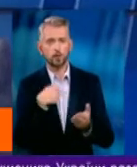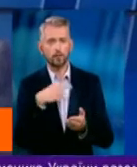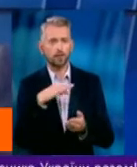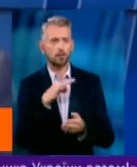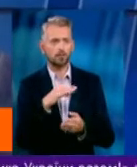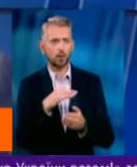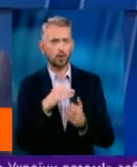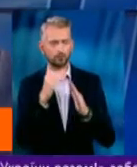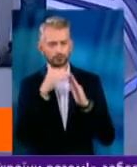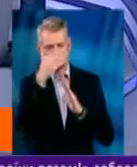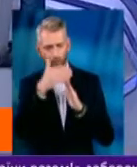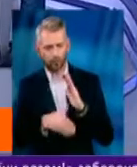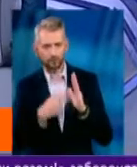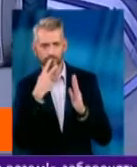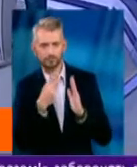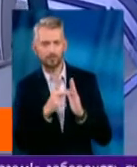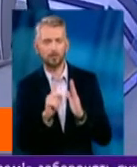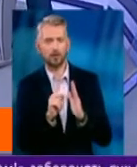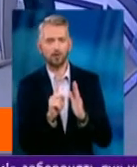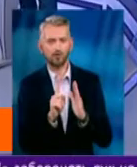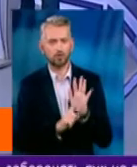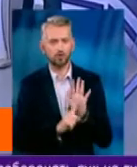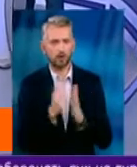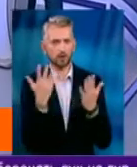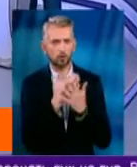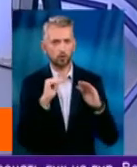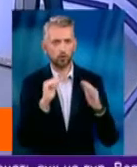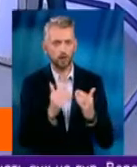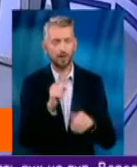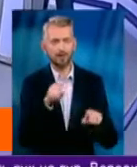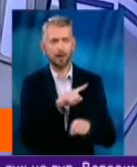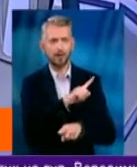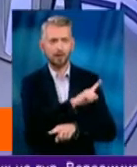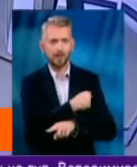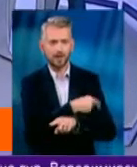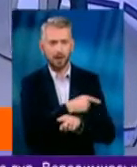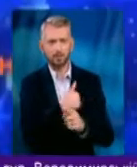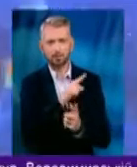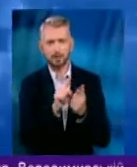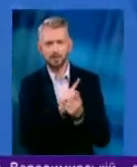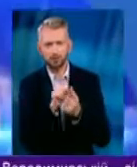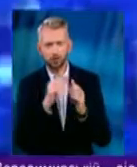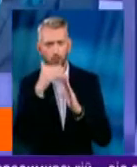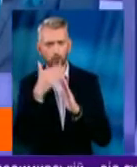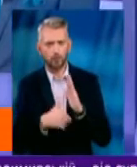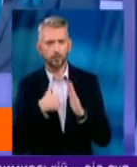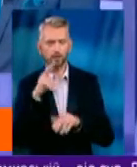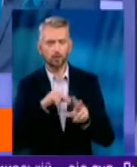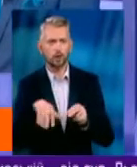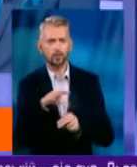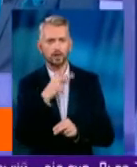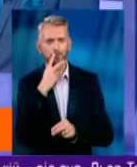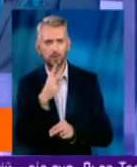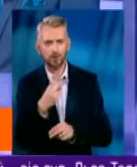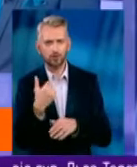зовнішній вигляд, що починався загалом сюжет, деякі лікарні ми змінюємо і зовнішньо, і я сподіваюся, ви мали всі можливість бачити